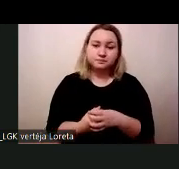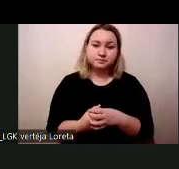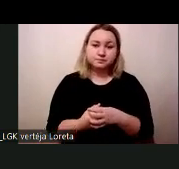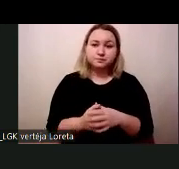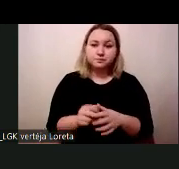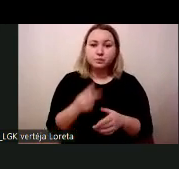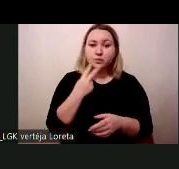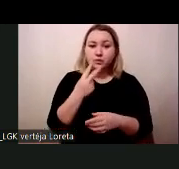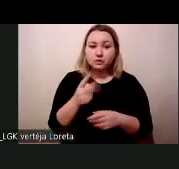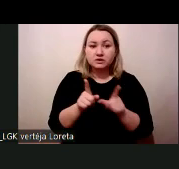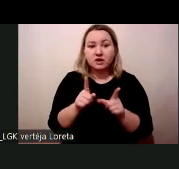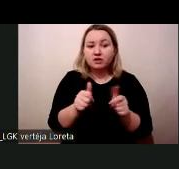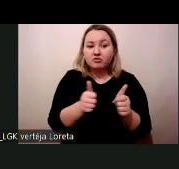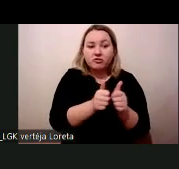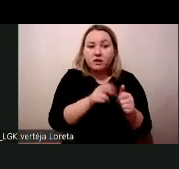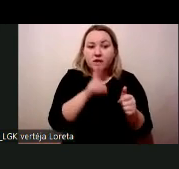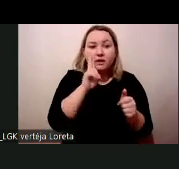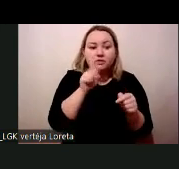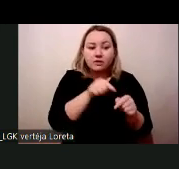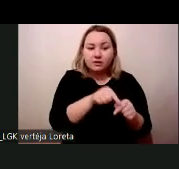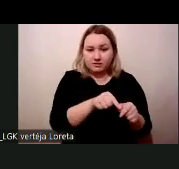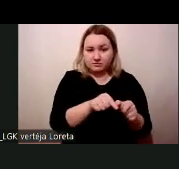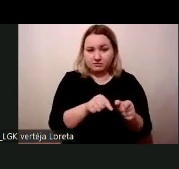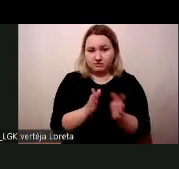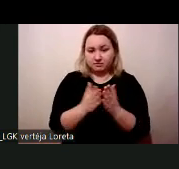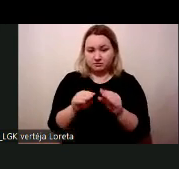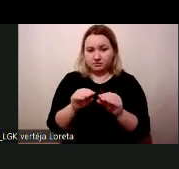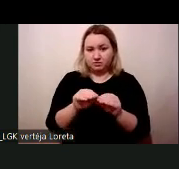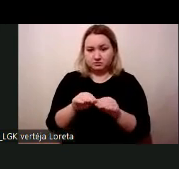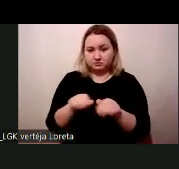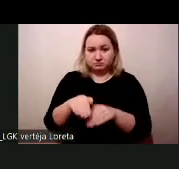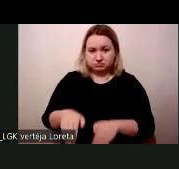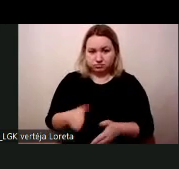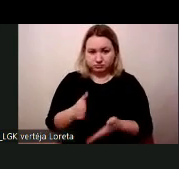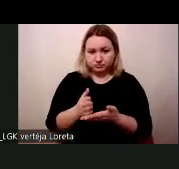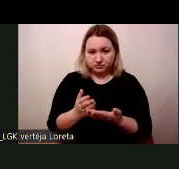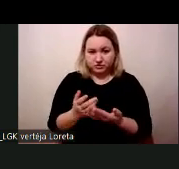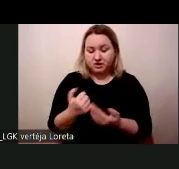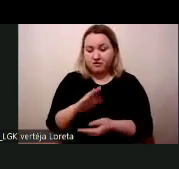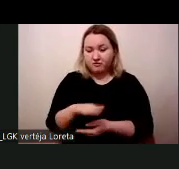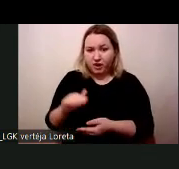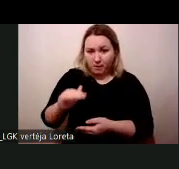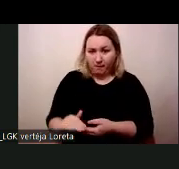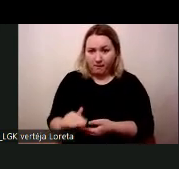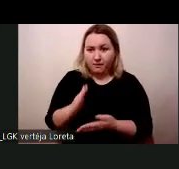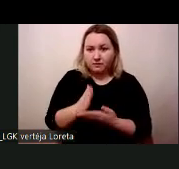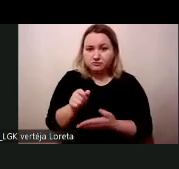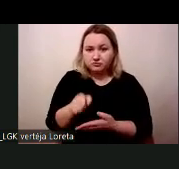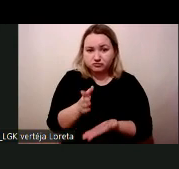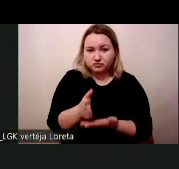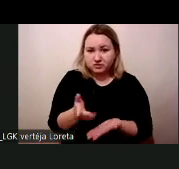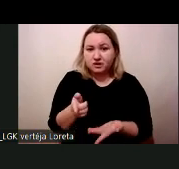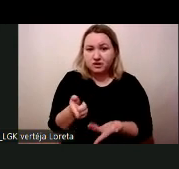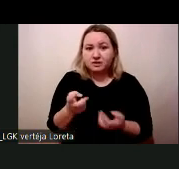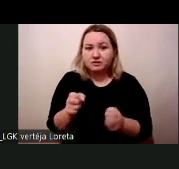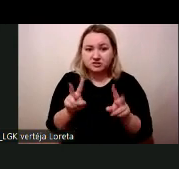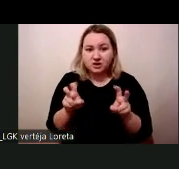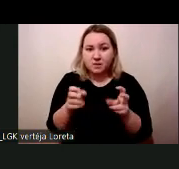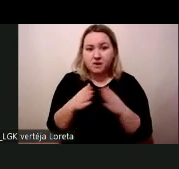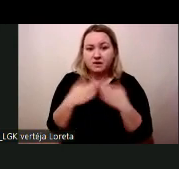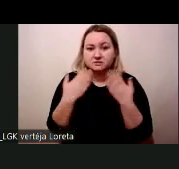Žiūrėkite šalia toleto. Čia yra mažiems vaikams. Tai va, tokia yra skaitimo